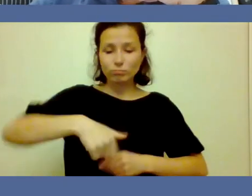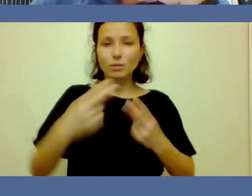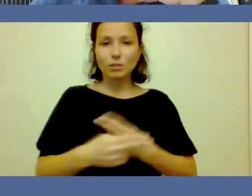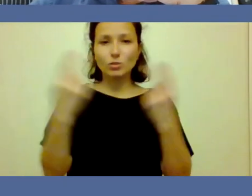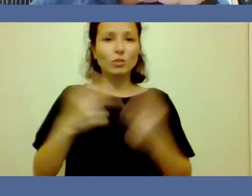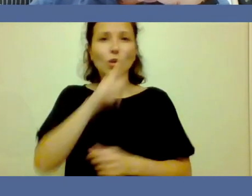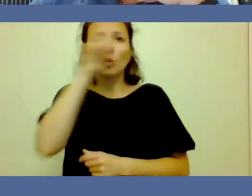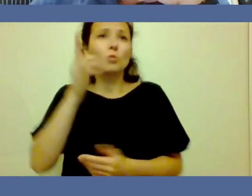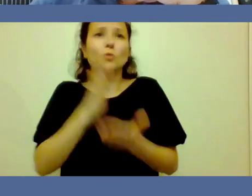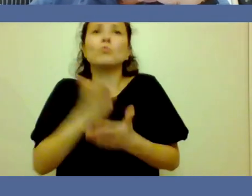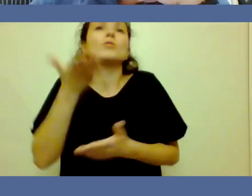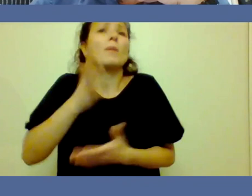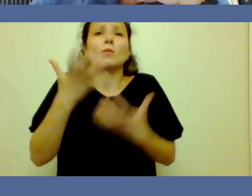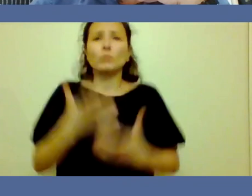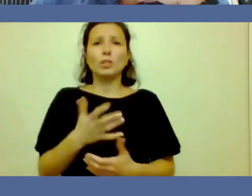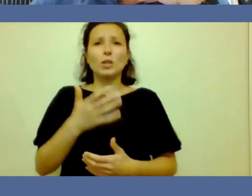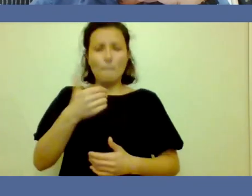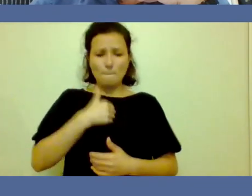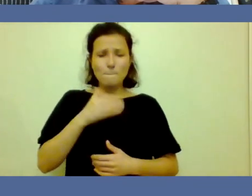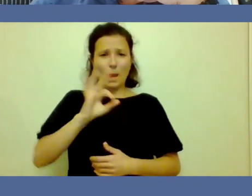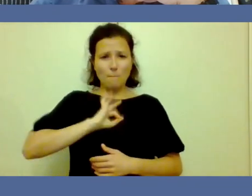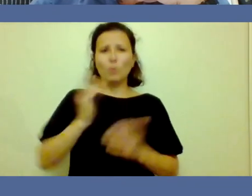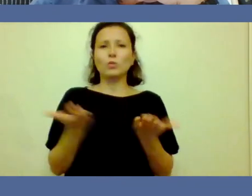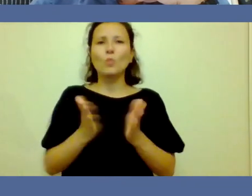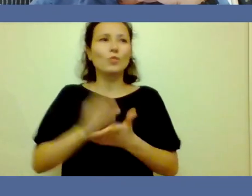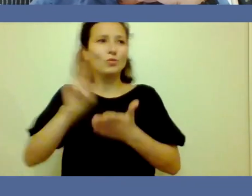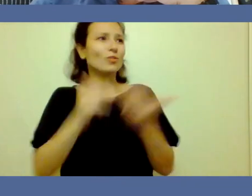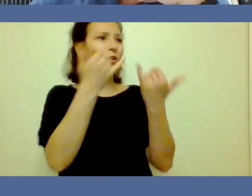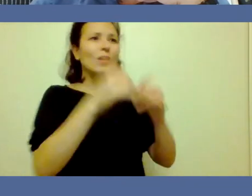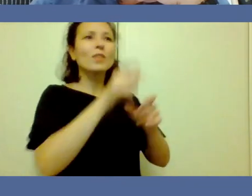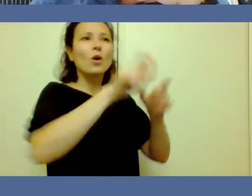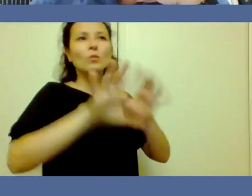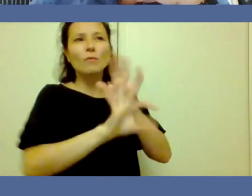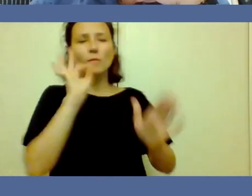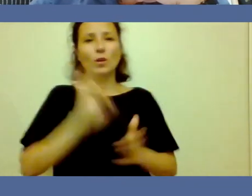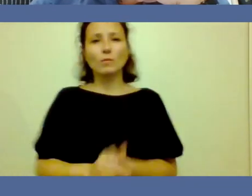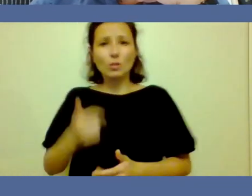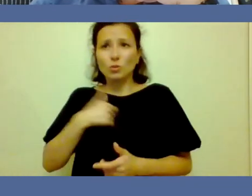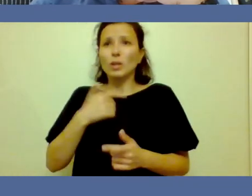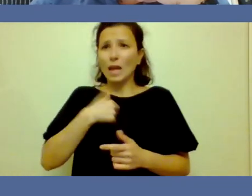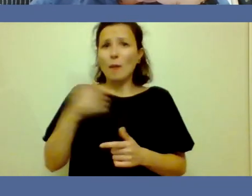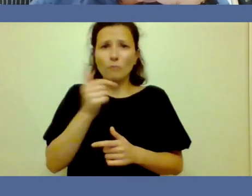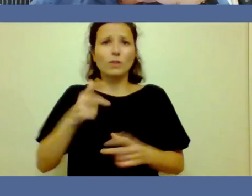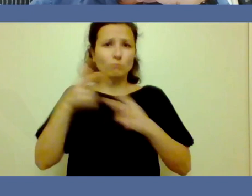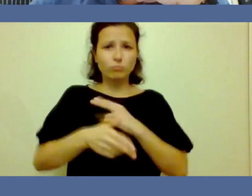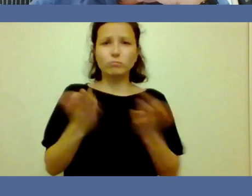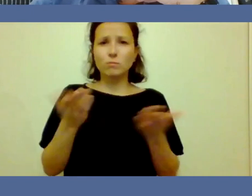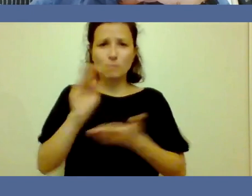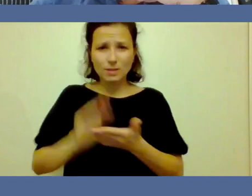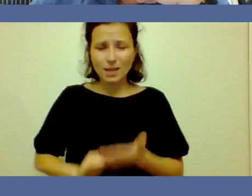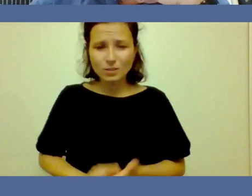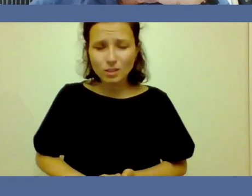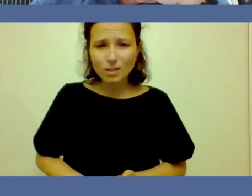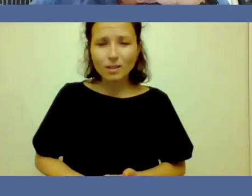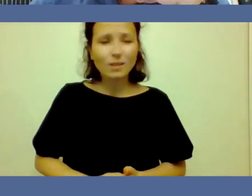będą chcieli mnie czytać, tylko właśnie tych innych. I wtedy co, mam przestać pisać? Zapewniam pana,